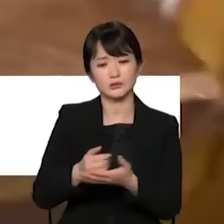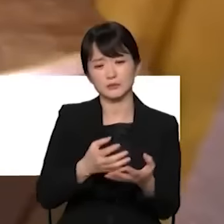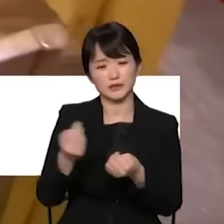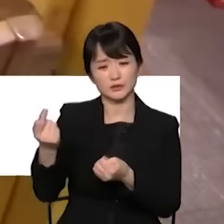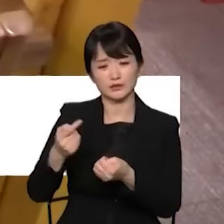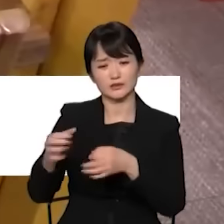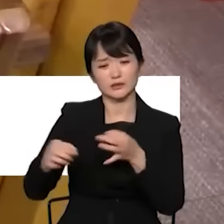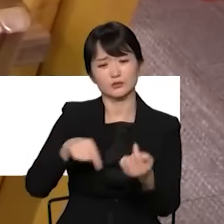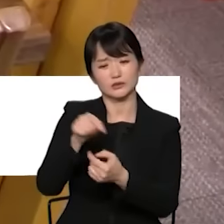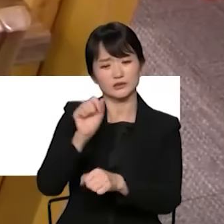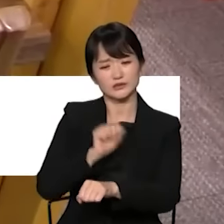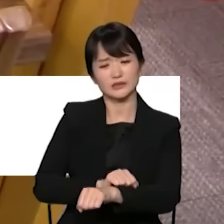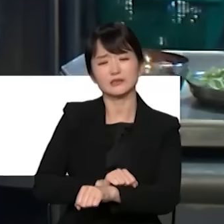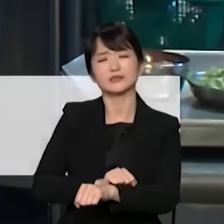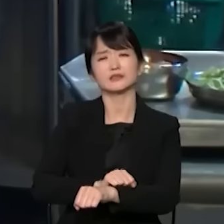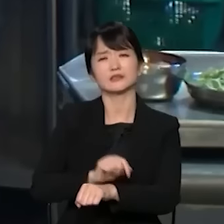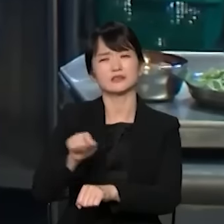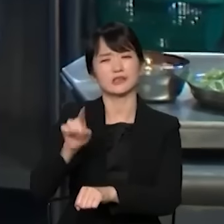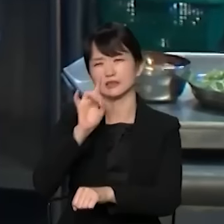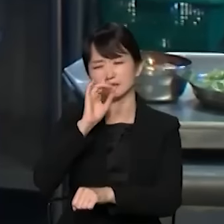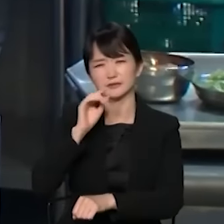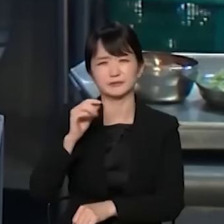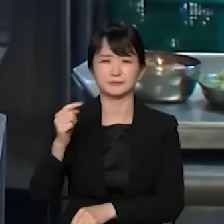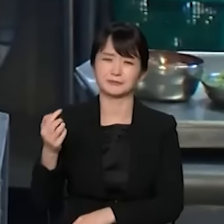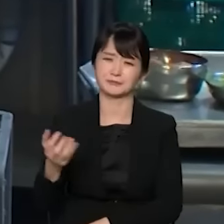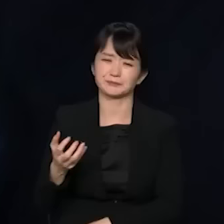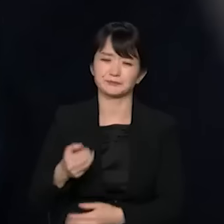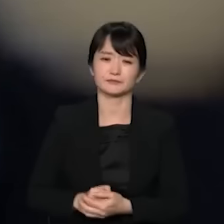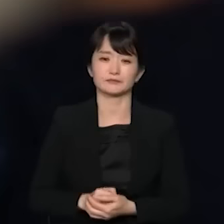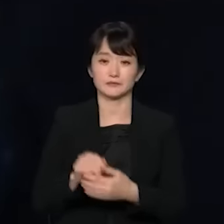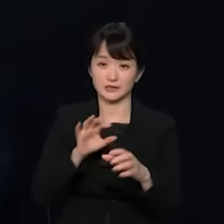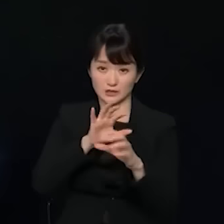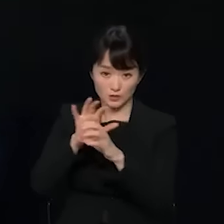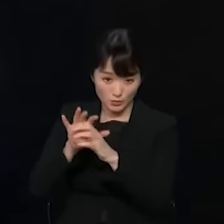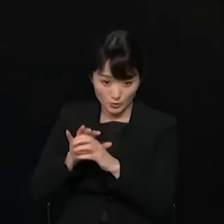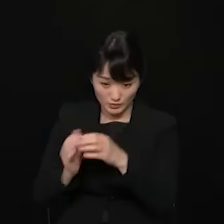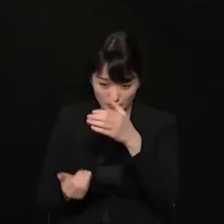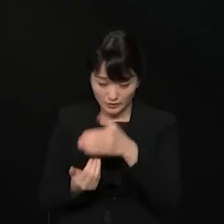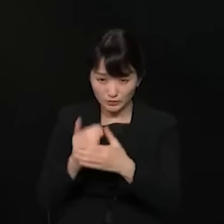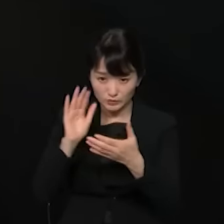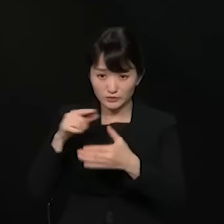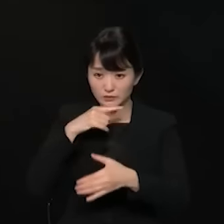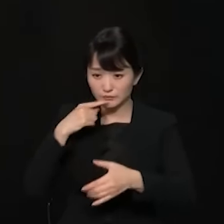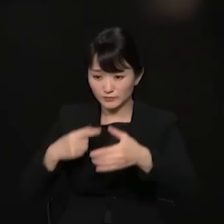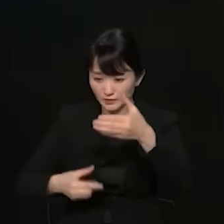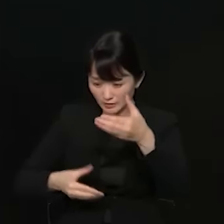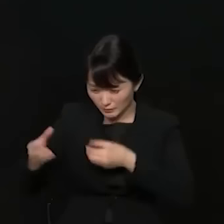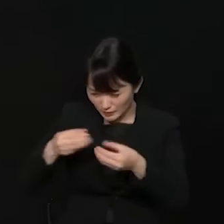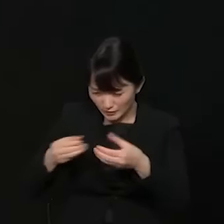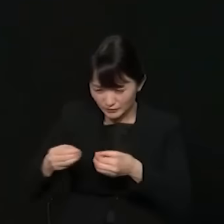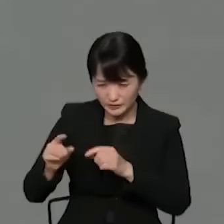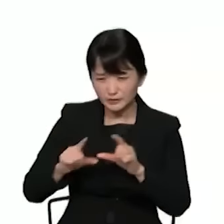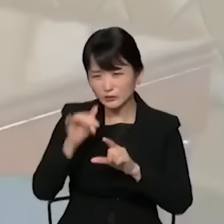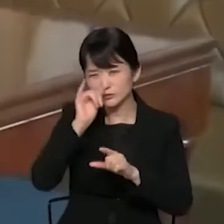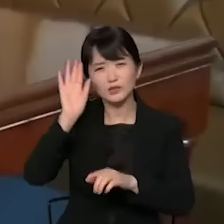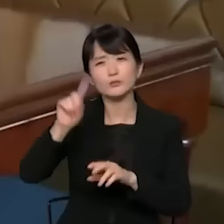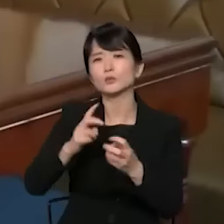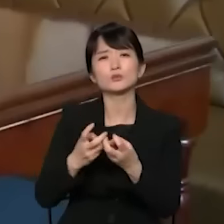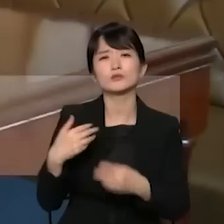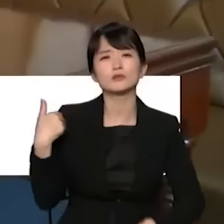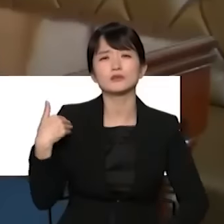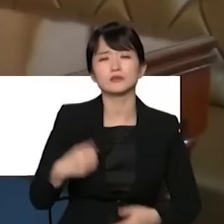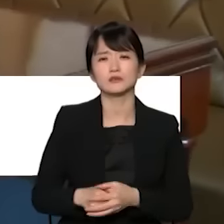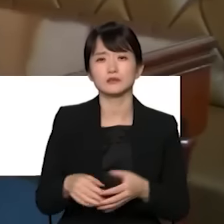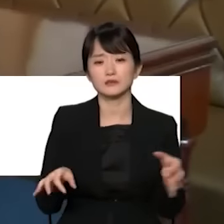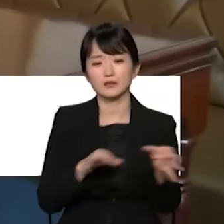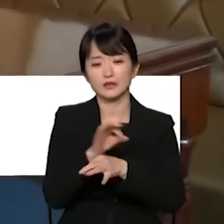돼야 되는데 안 되니까 속상하죠. 코로나19 사태 이후 빚으로 연명하는 이들이 많은데 앞으로가 더 걱정입니다. 경기가 안